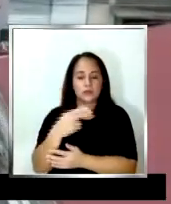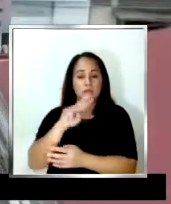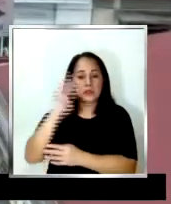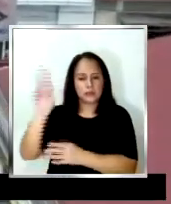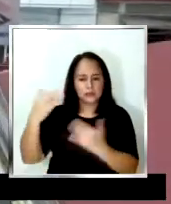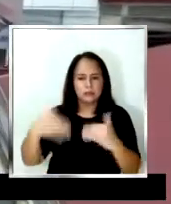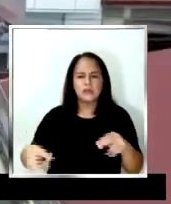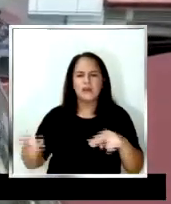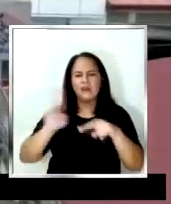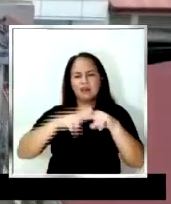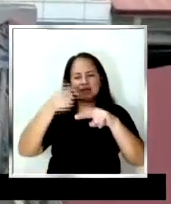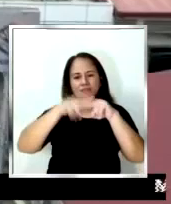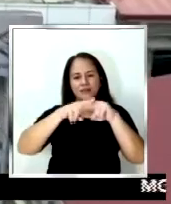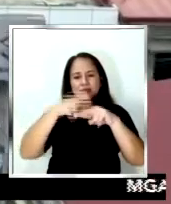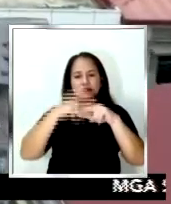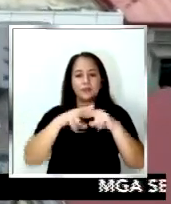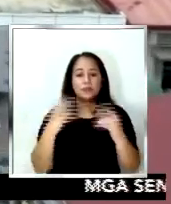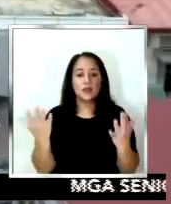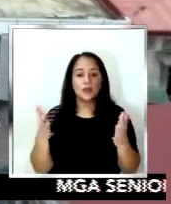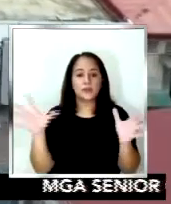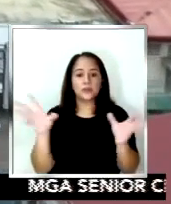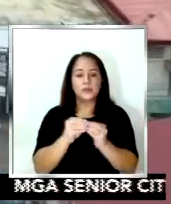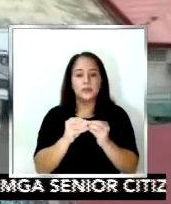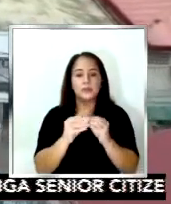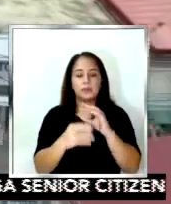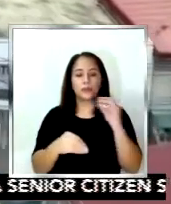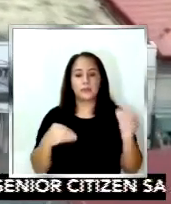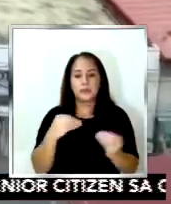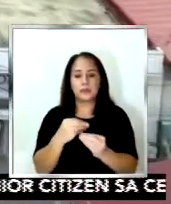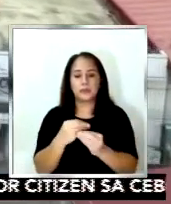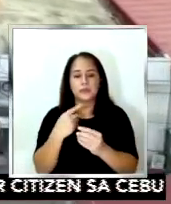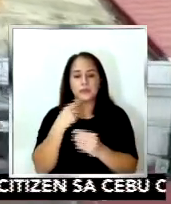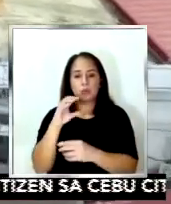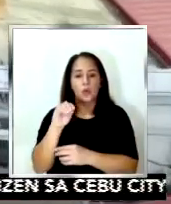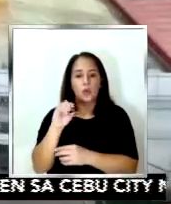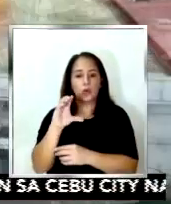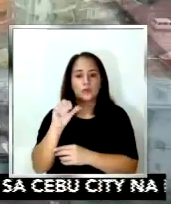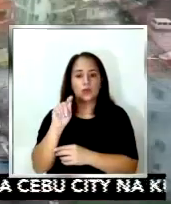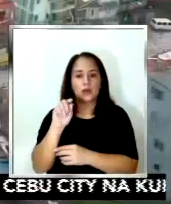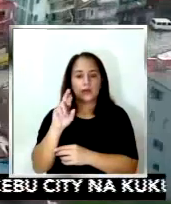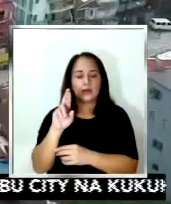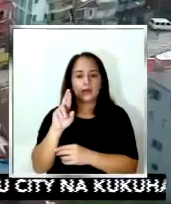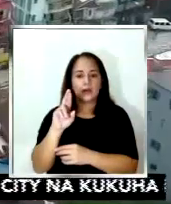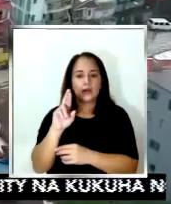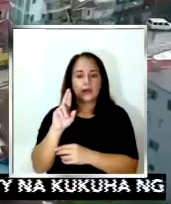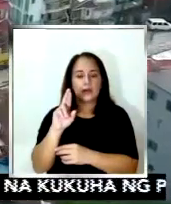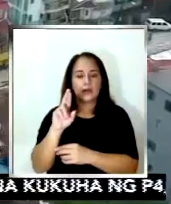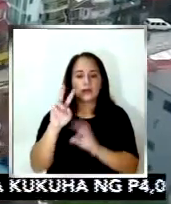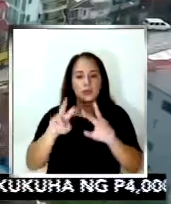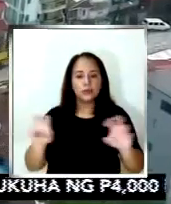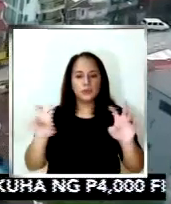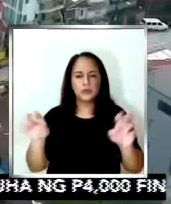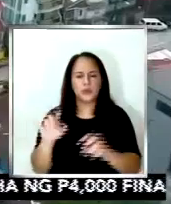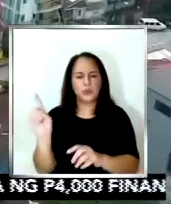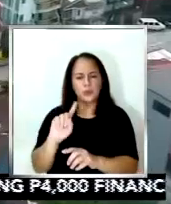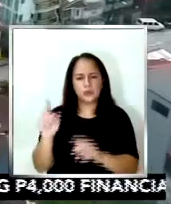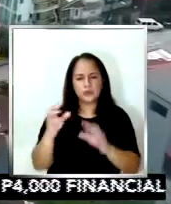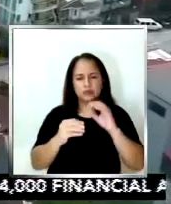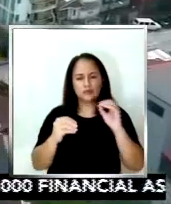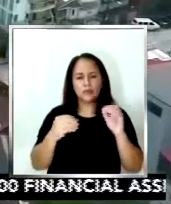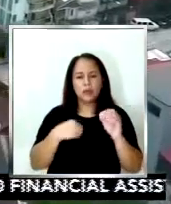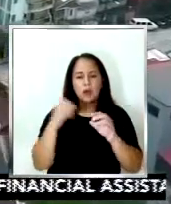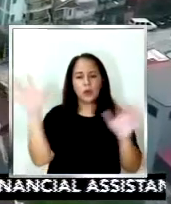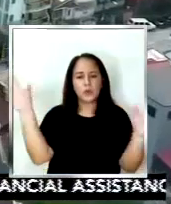COVID-19 cases pati ang reproductive rate ayon sa Okta Research. Ang reproductive rate ay yung average na bilang na tao na